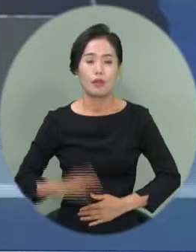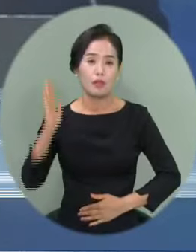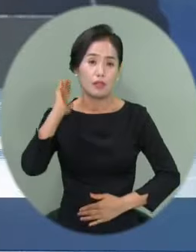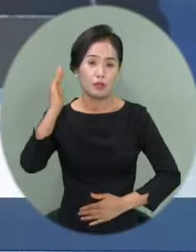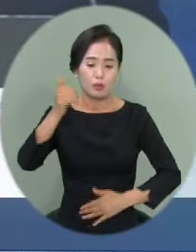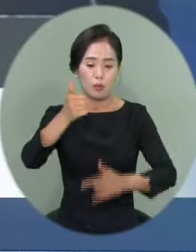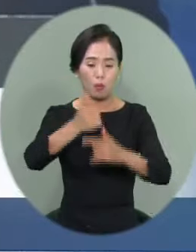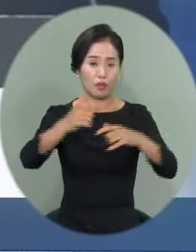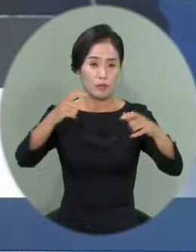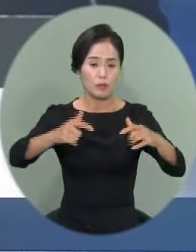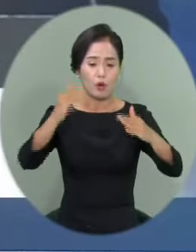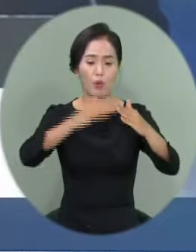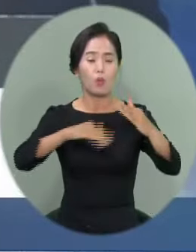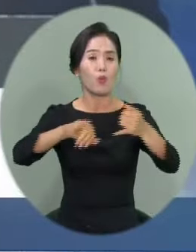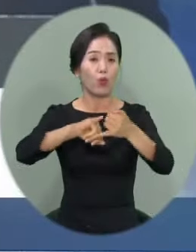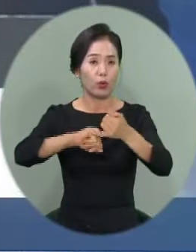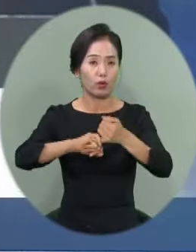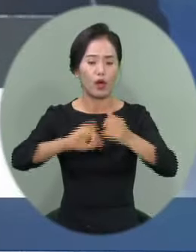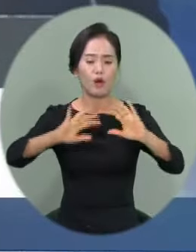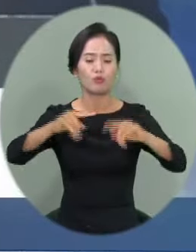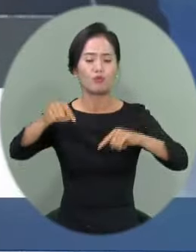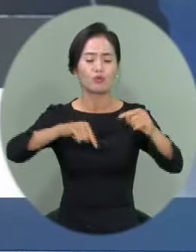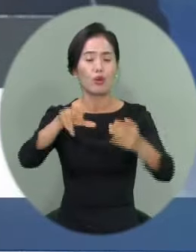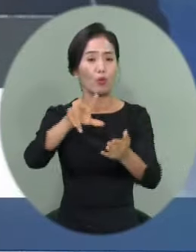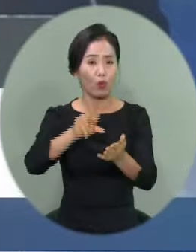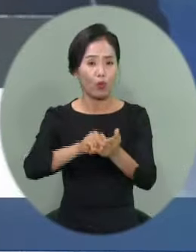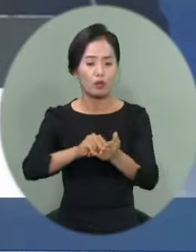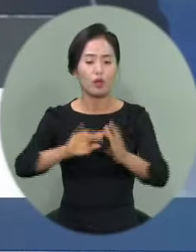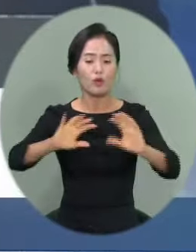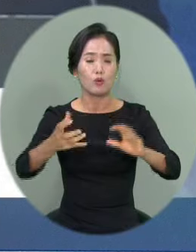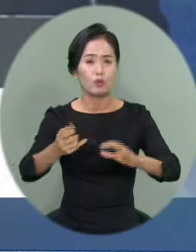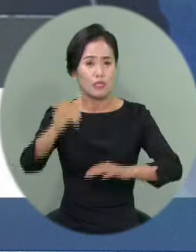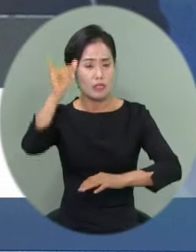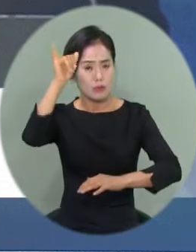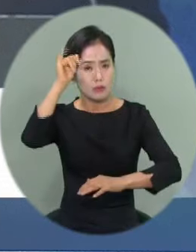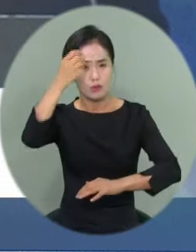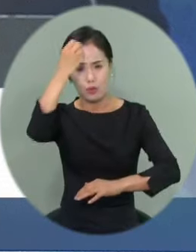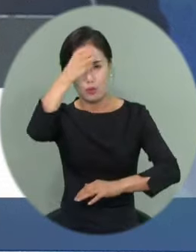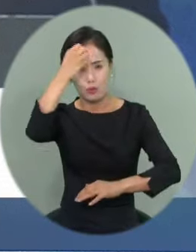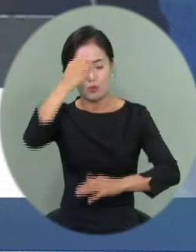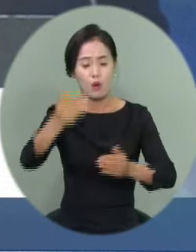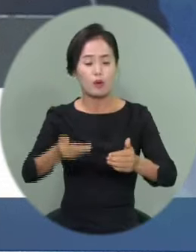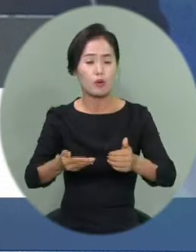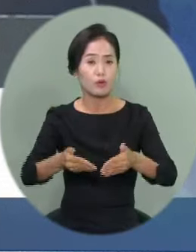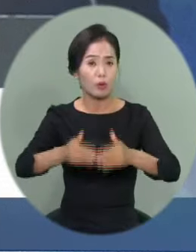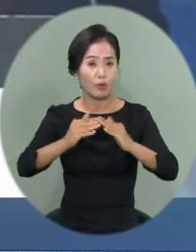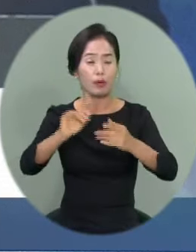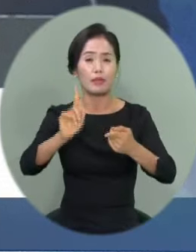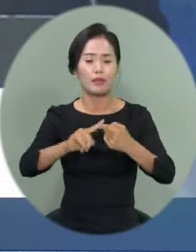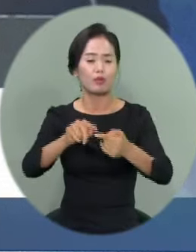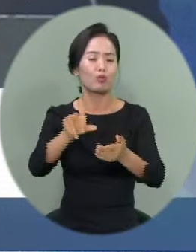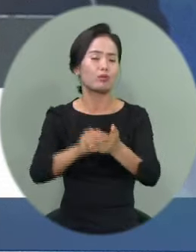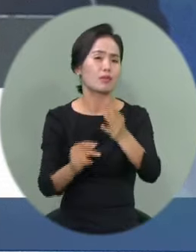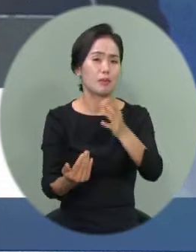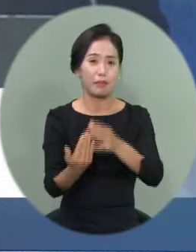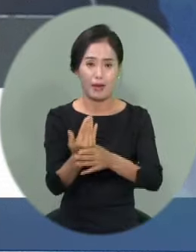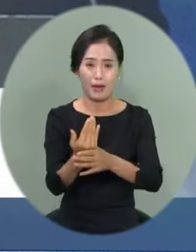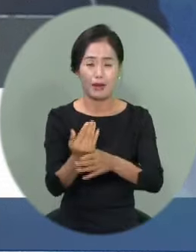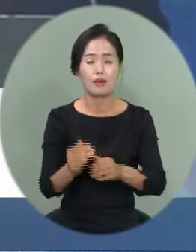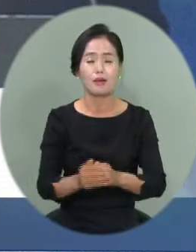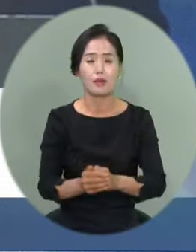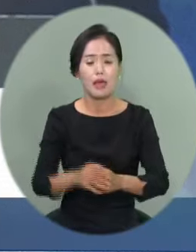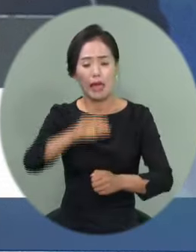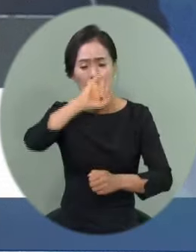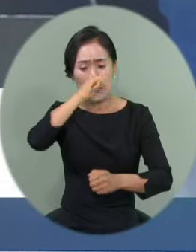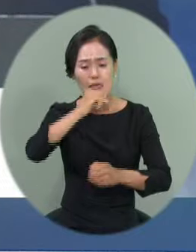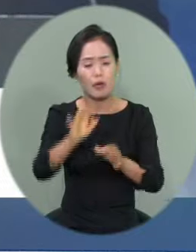대통령의 호남 지역 공약이자 국정 과제인 국립인공지능 영재고등학교 건립 사업이 차질을 빚고 있습니다.